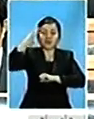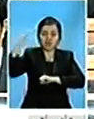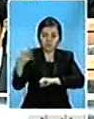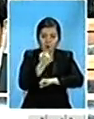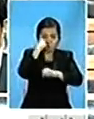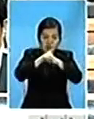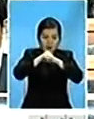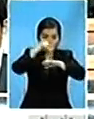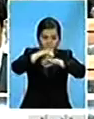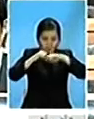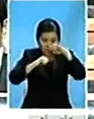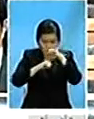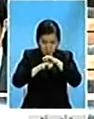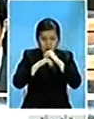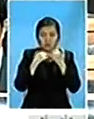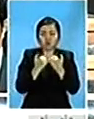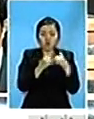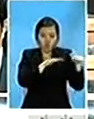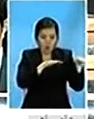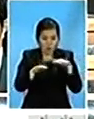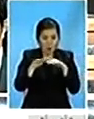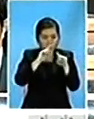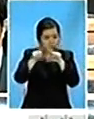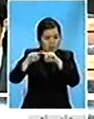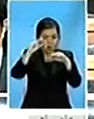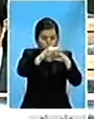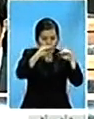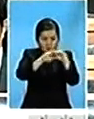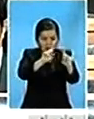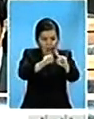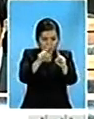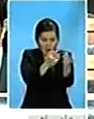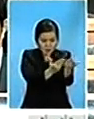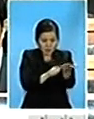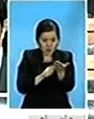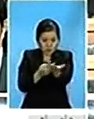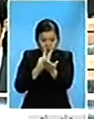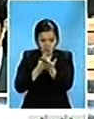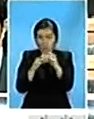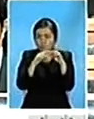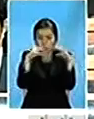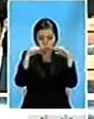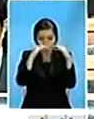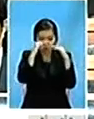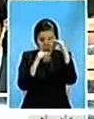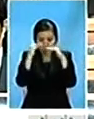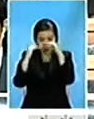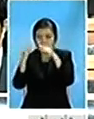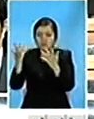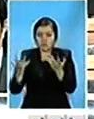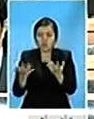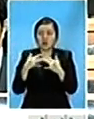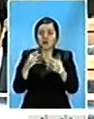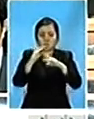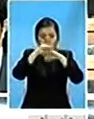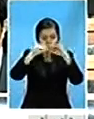านครับในเมื่อสถานะความพร้อมของแต่ละโครงการไม่เท่ากันโดยเฉพาะโครงการที่ยังไม่มีการศึกษา